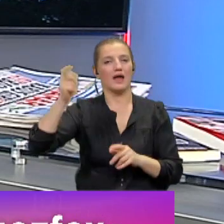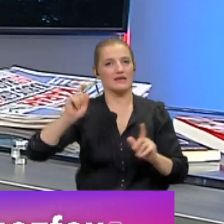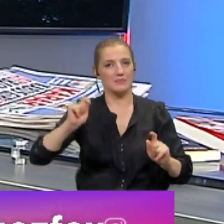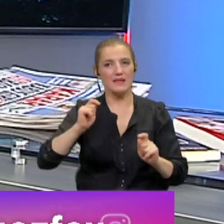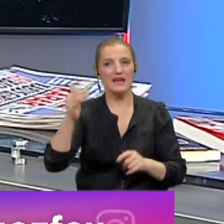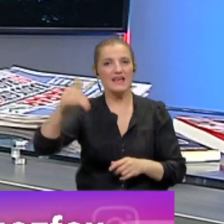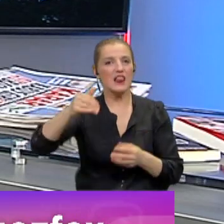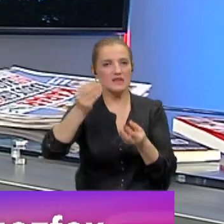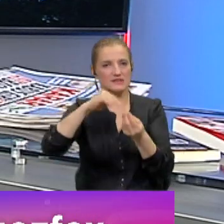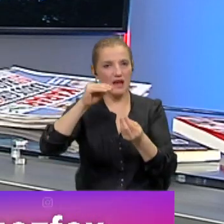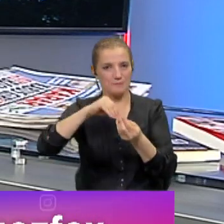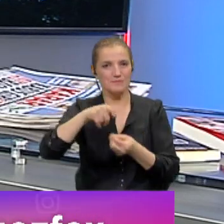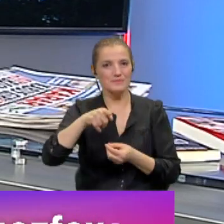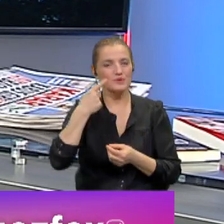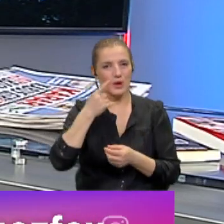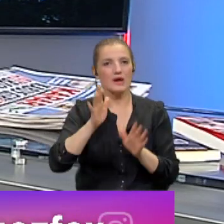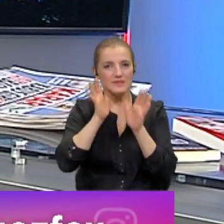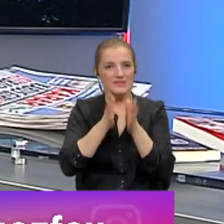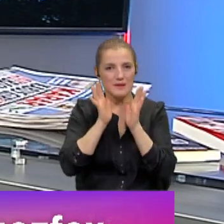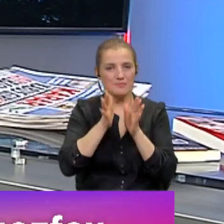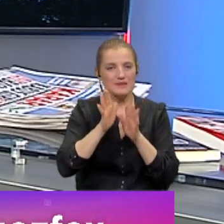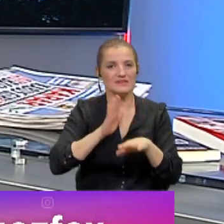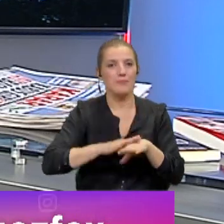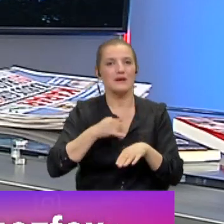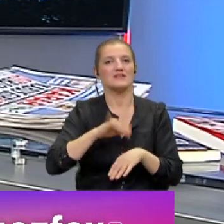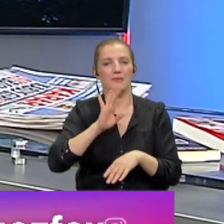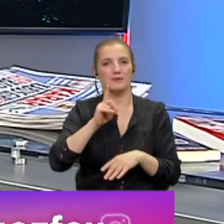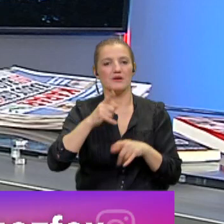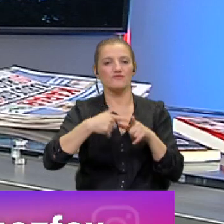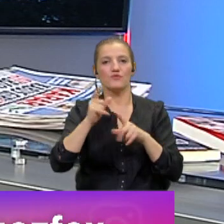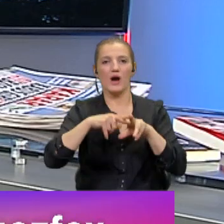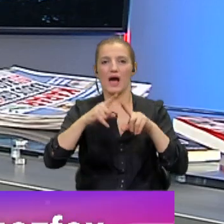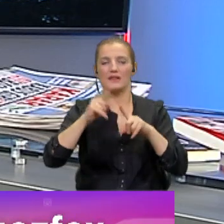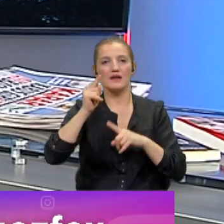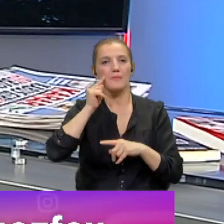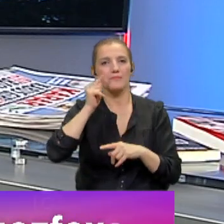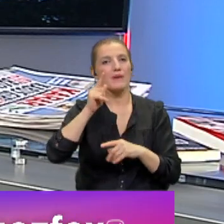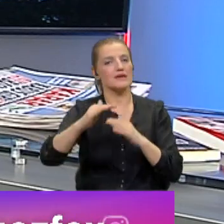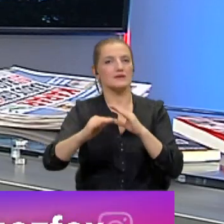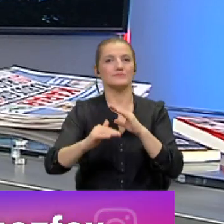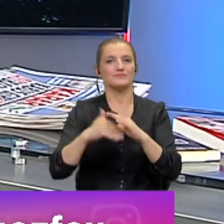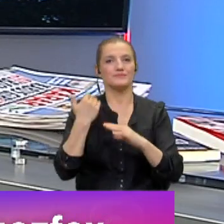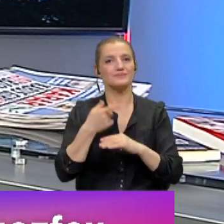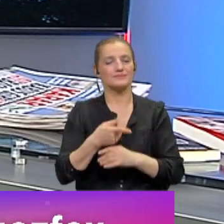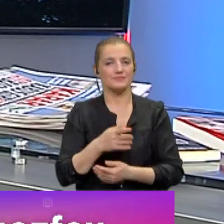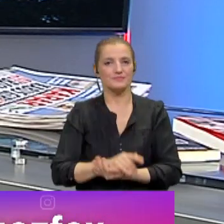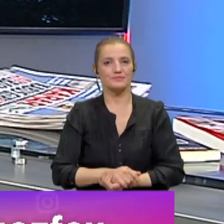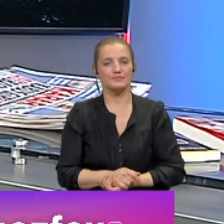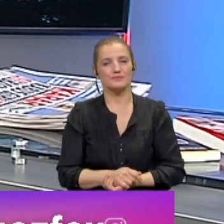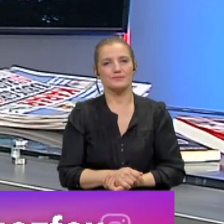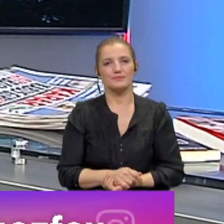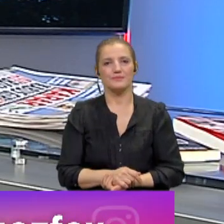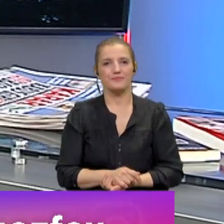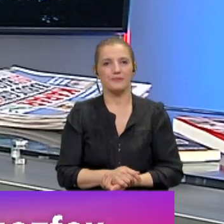da bir Şükür namazı kılmaz var mı diye Fuat Bey'den Fuat reşattan gelmiş